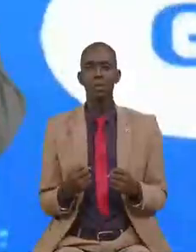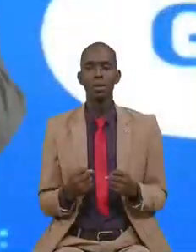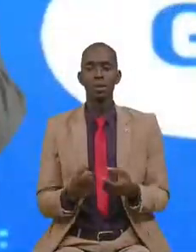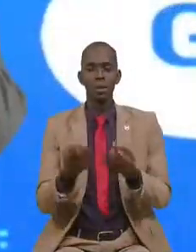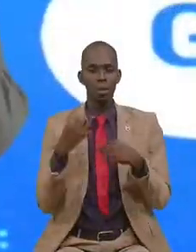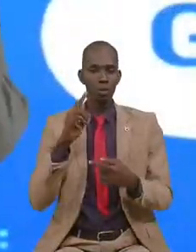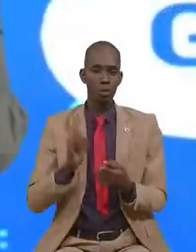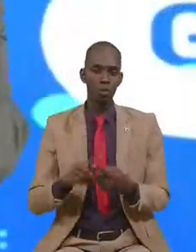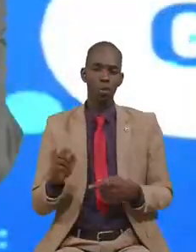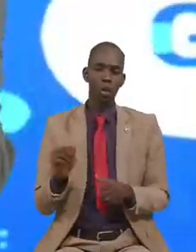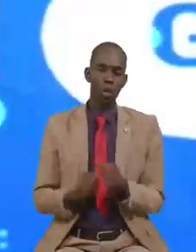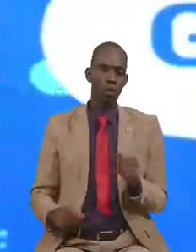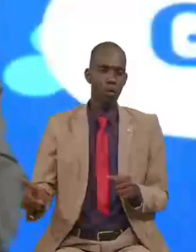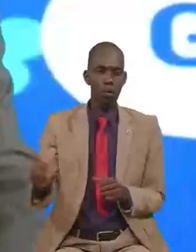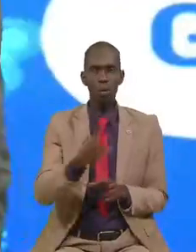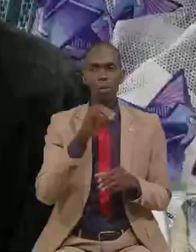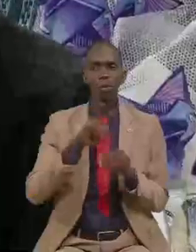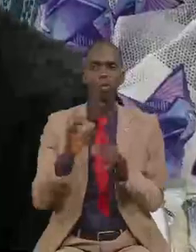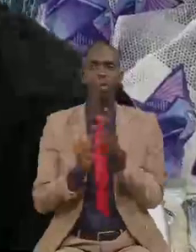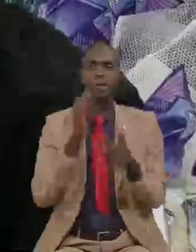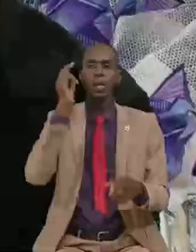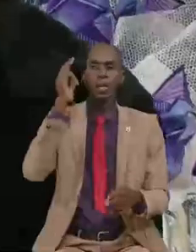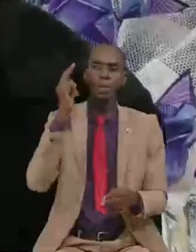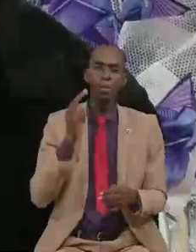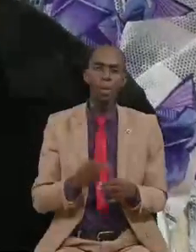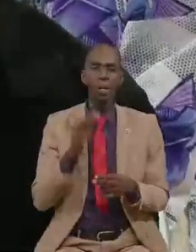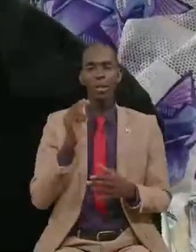vient en chacun au nom de Jésus.